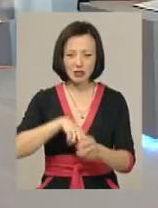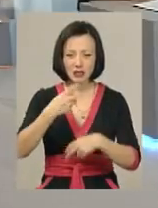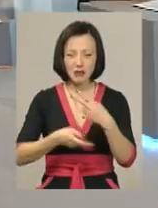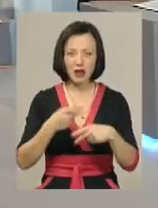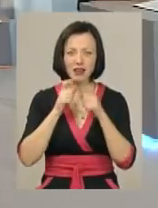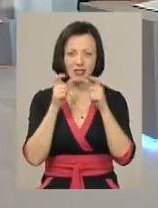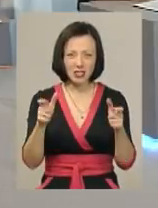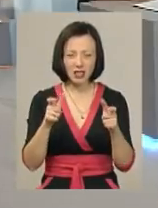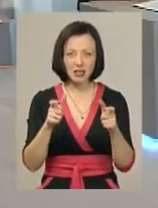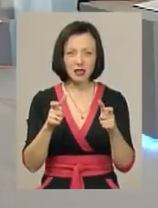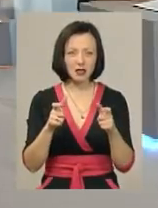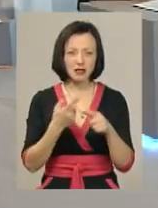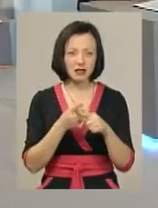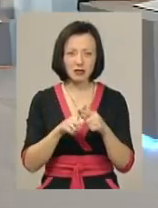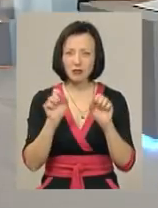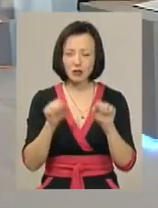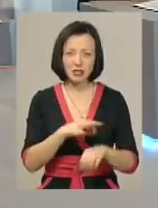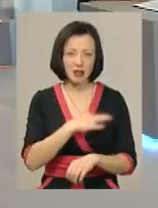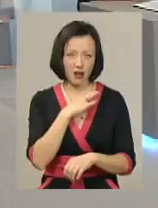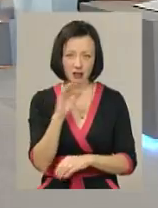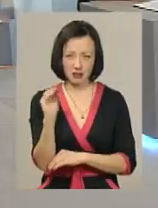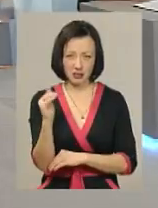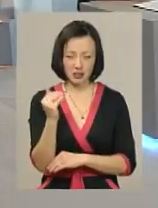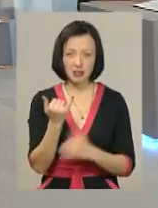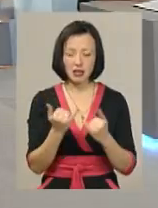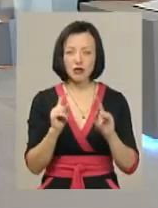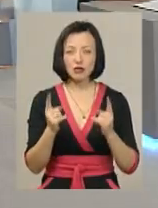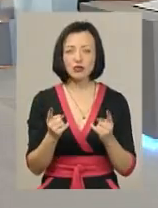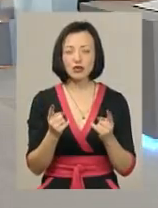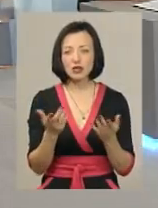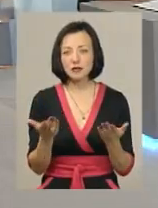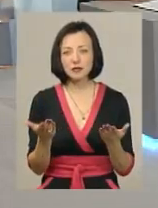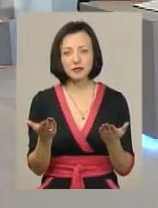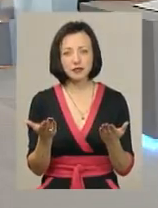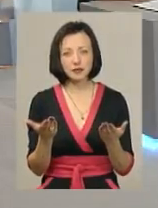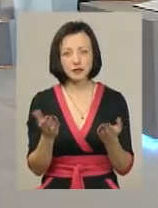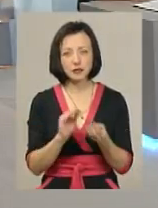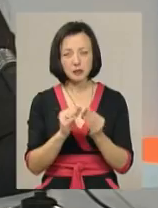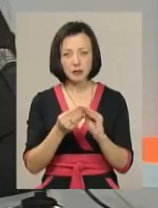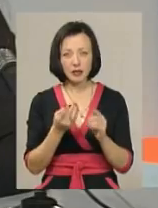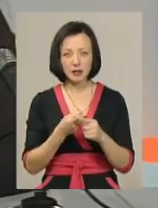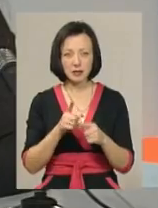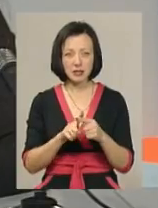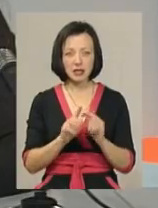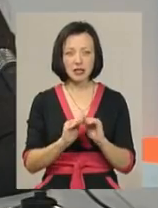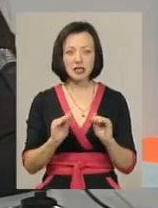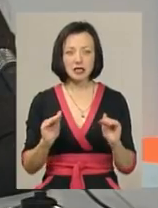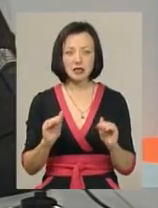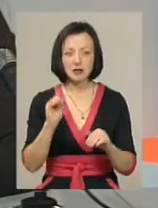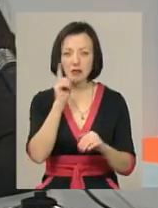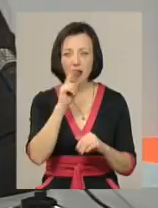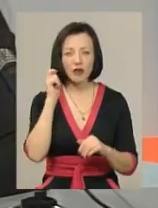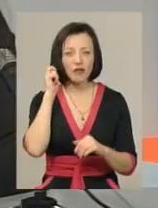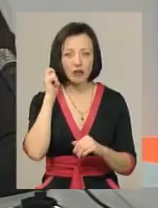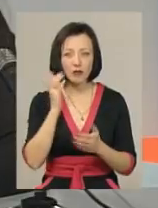вищать пищать тобто Цим можна навіть злякати дитину і зараз дуже велика значить проблема з цим дітки з маленького